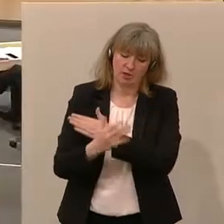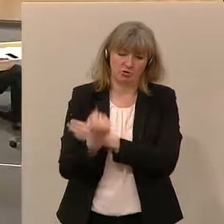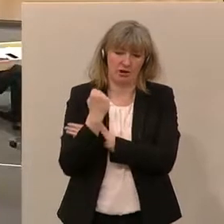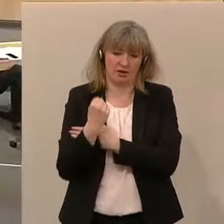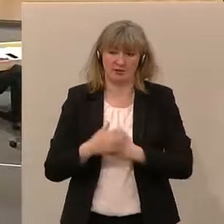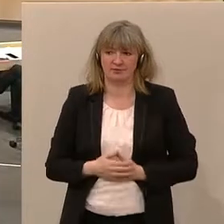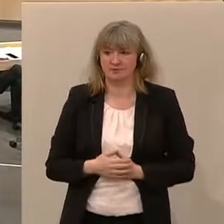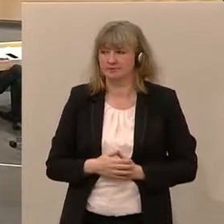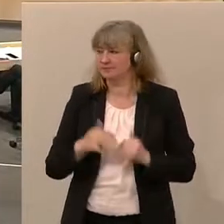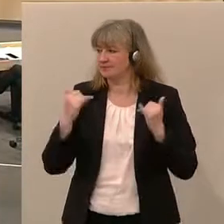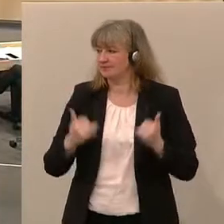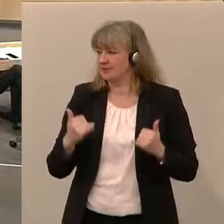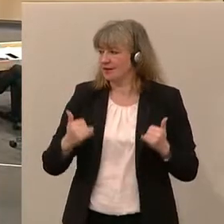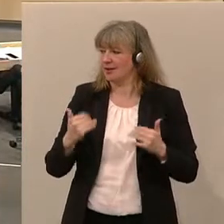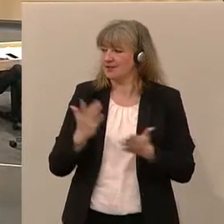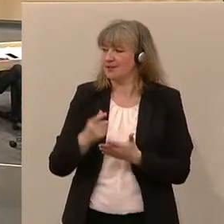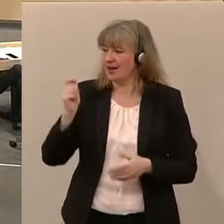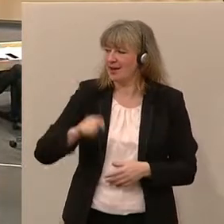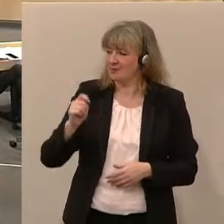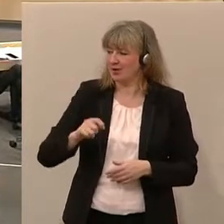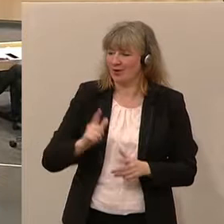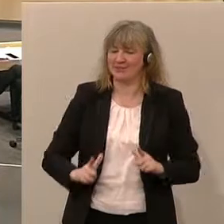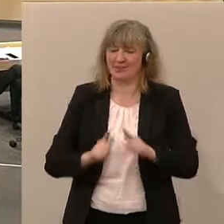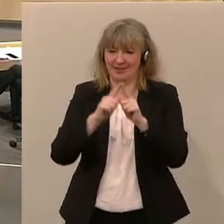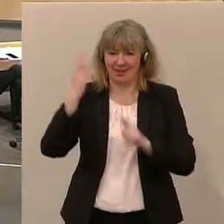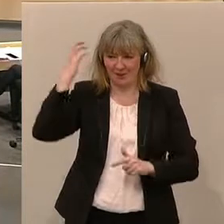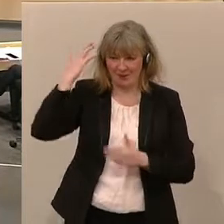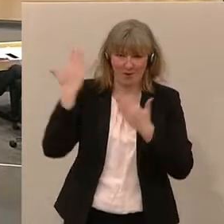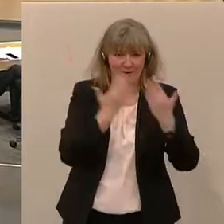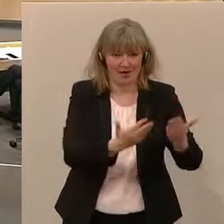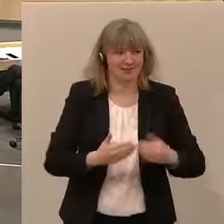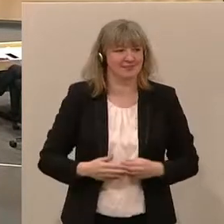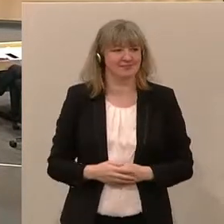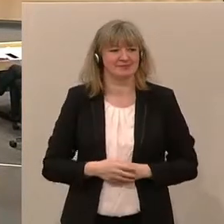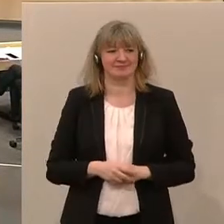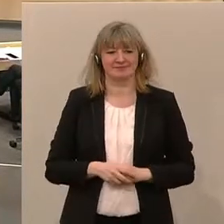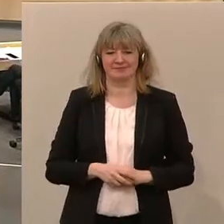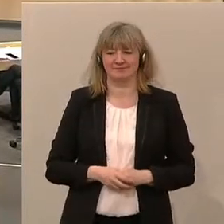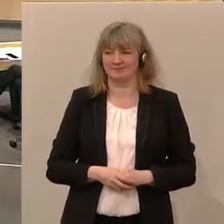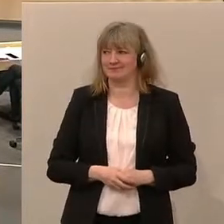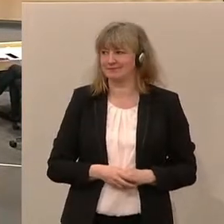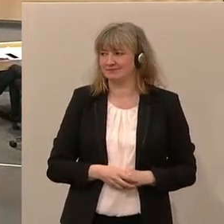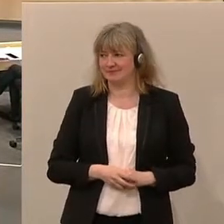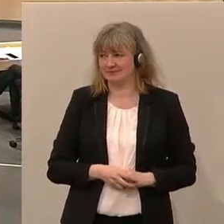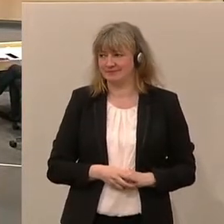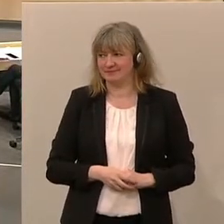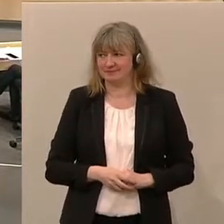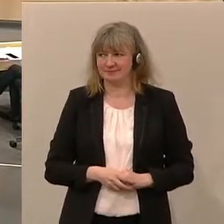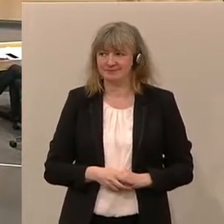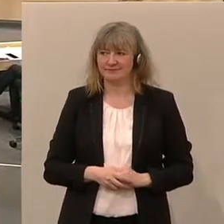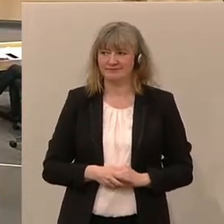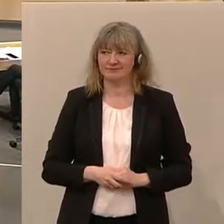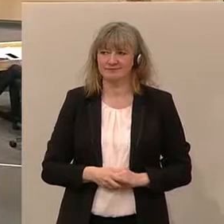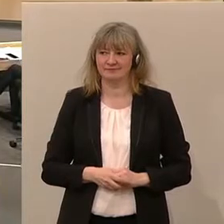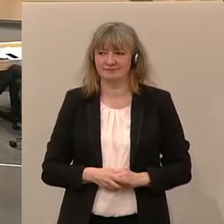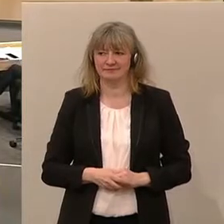Zu Wort gemeldet ist die Abgeordnete Kirchbaumer. Rebecca Kirchbaumer, Tankstellenunternehmerin in